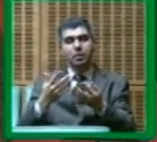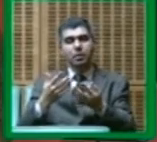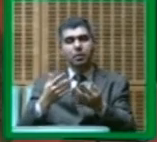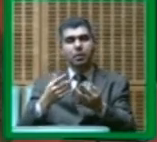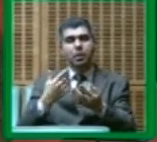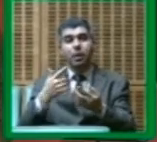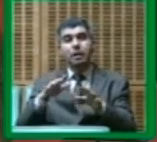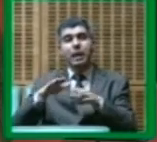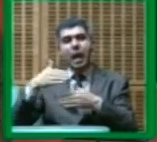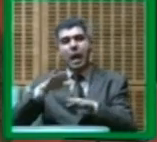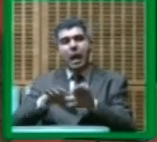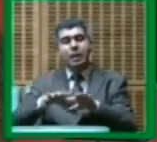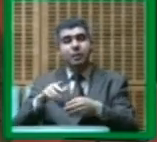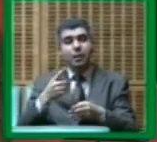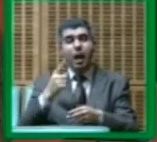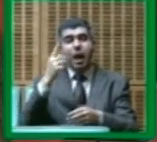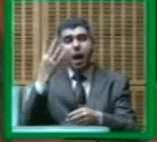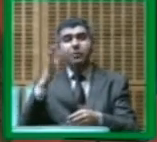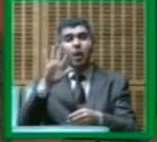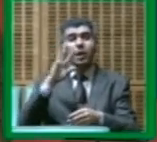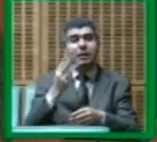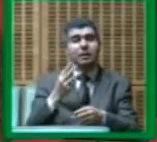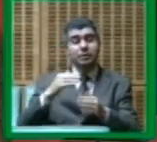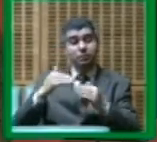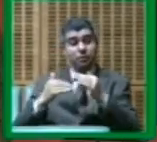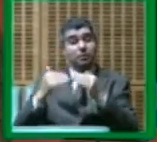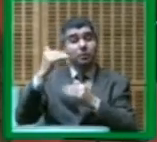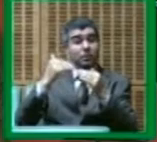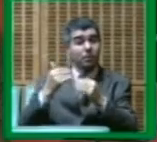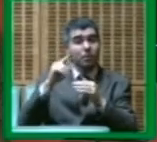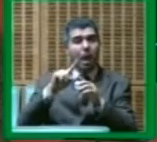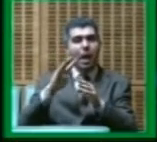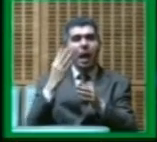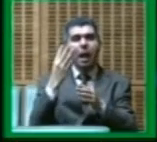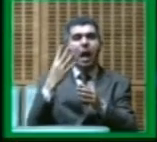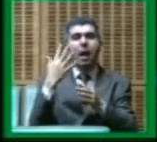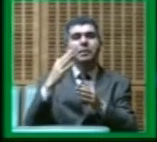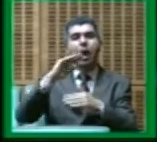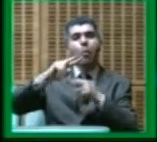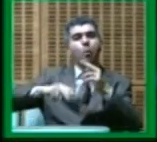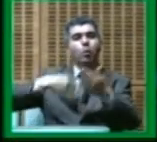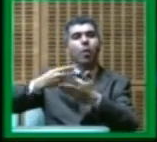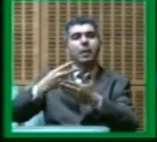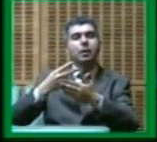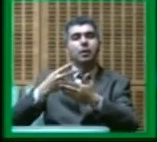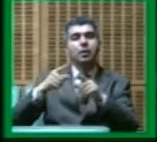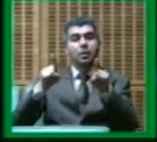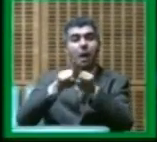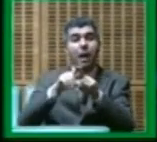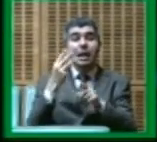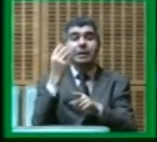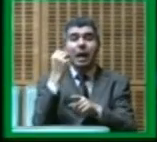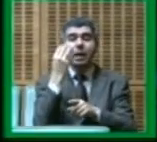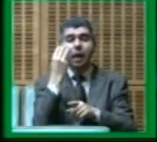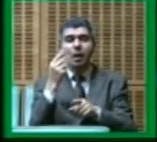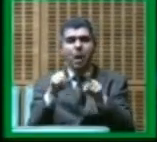في تيزنيت 22، 35. المعدل يعني في قيم على الضرب 4 المرات، 5 المرات هذه الامطار، وفي 3 ايام، واحيانا في